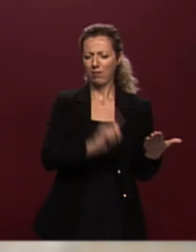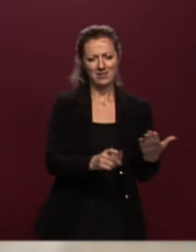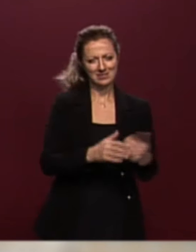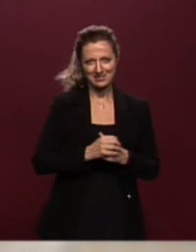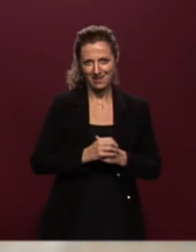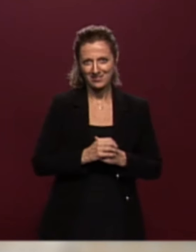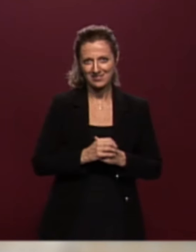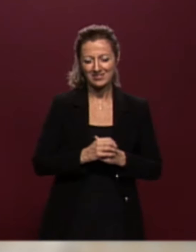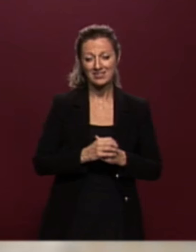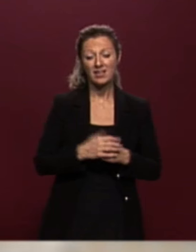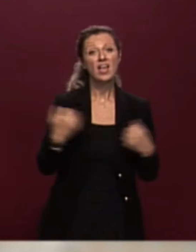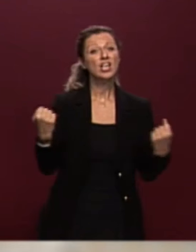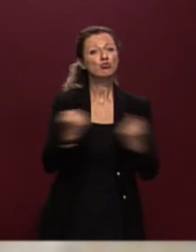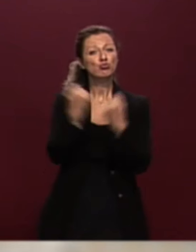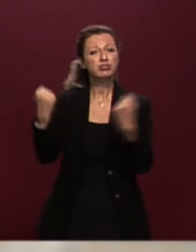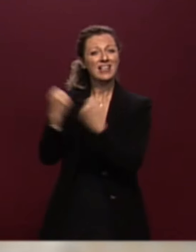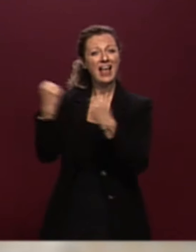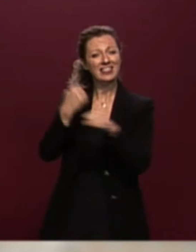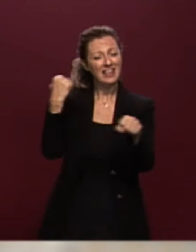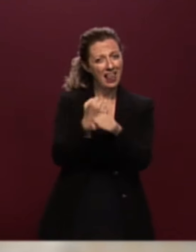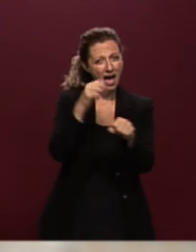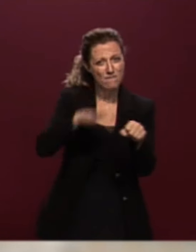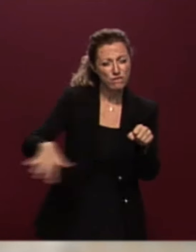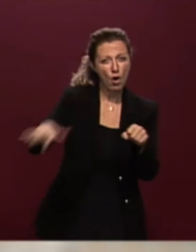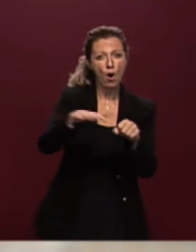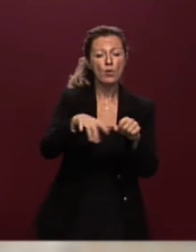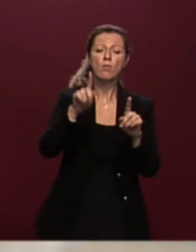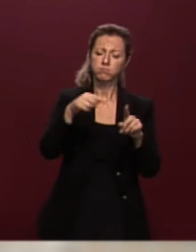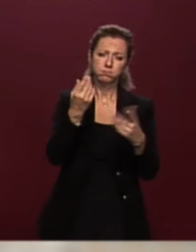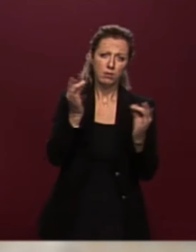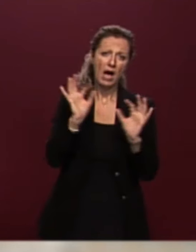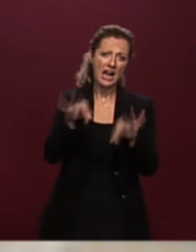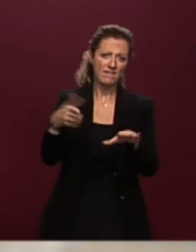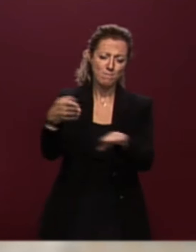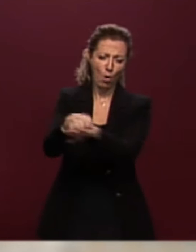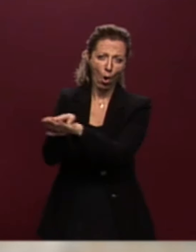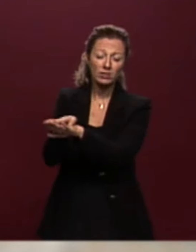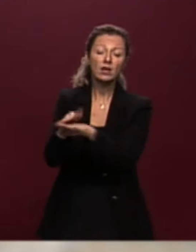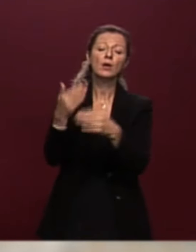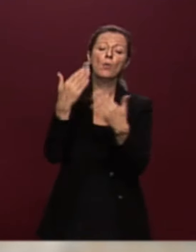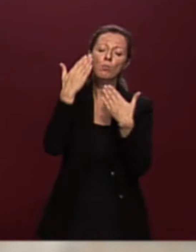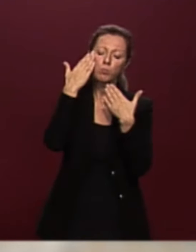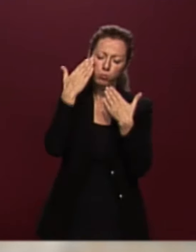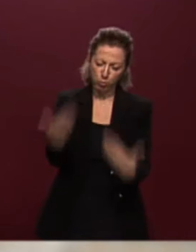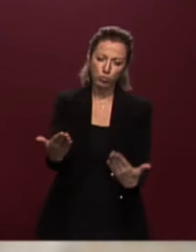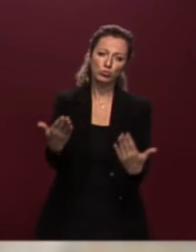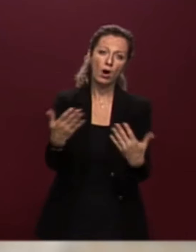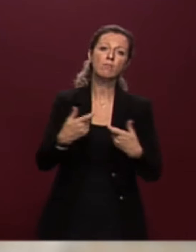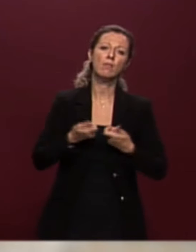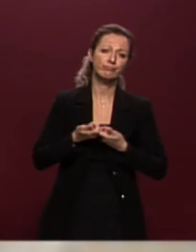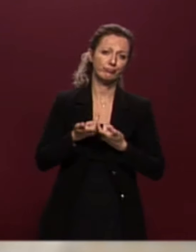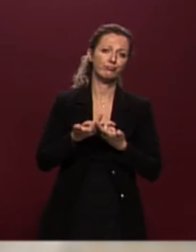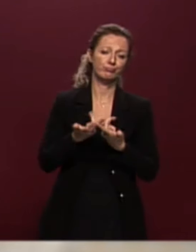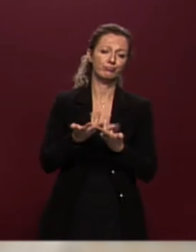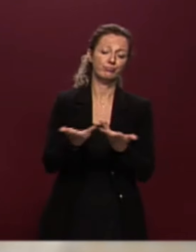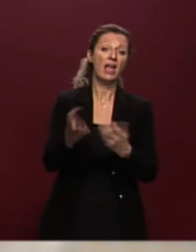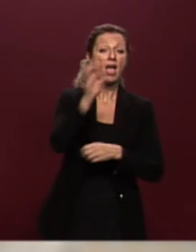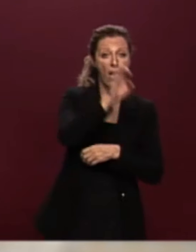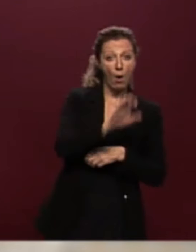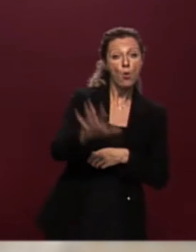Gli incidenti sul lavoro, inclusi quelli fatali, sono purtroppo ancora numerosi in